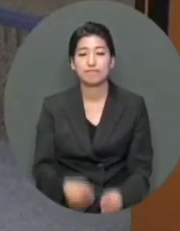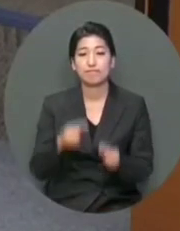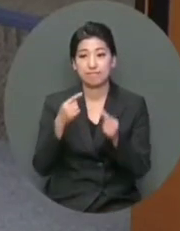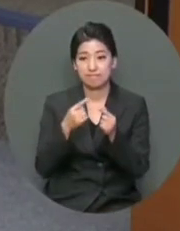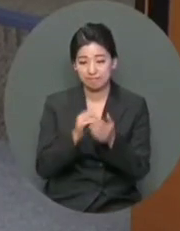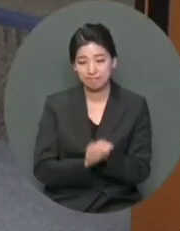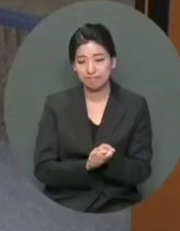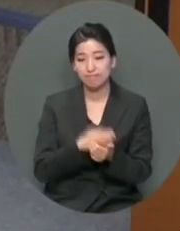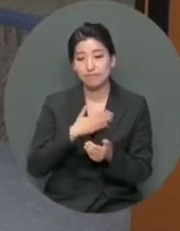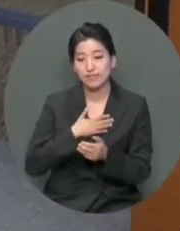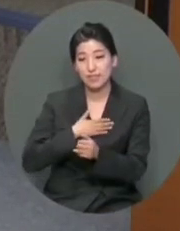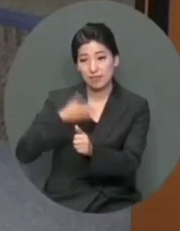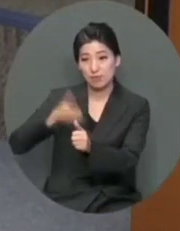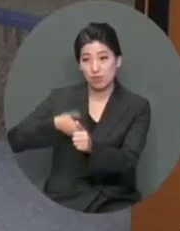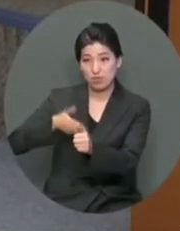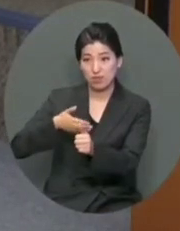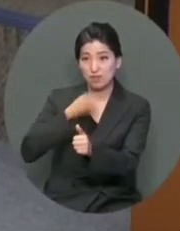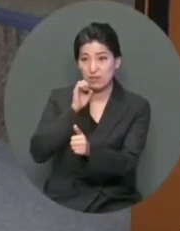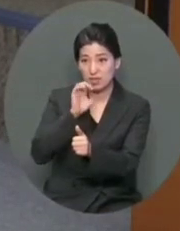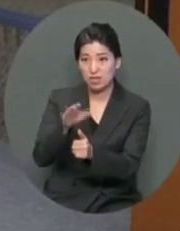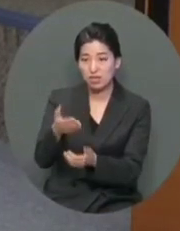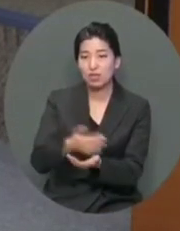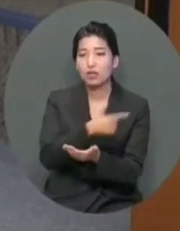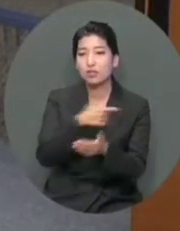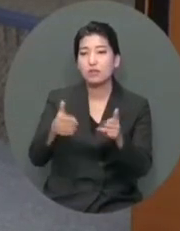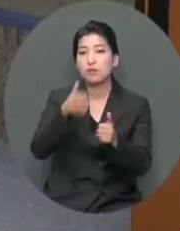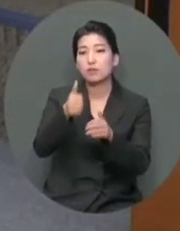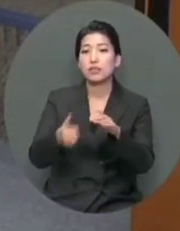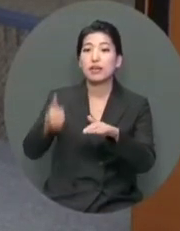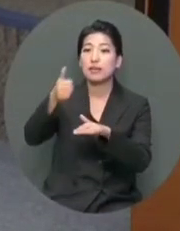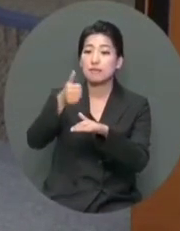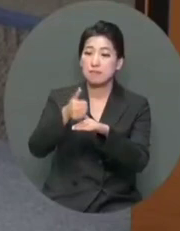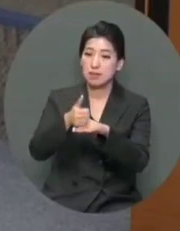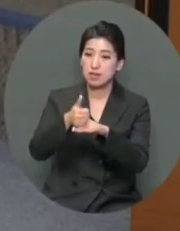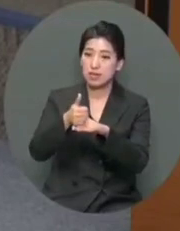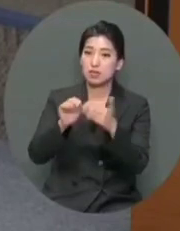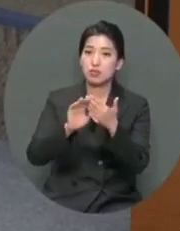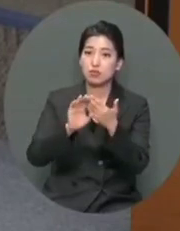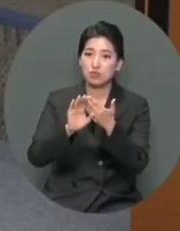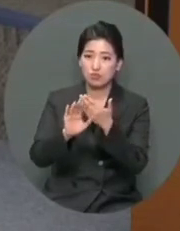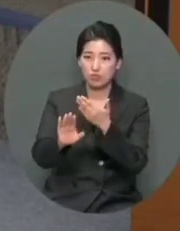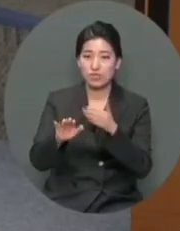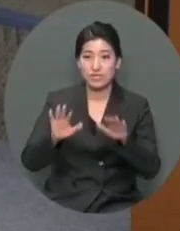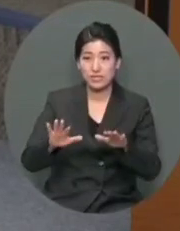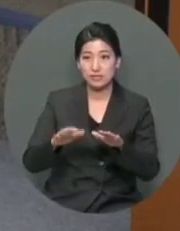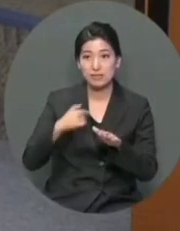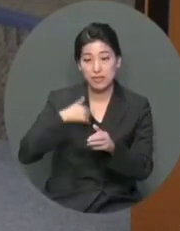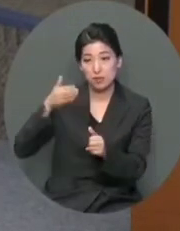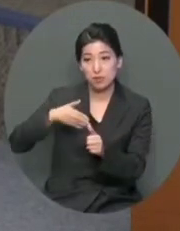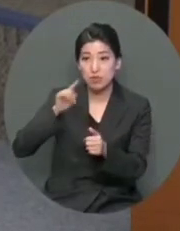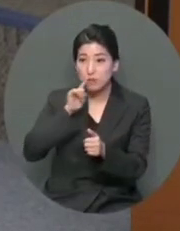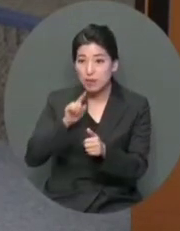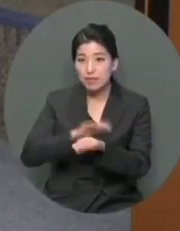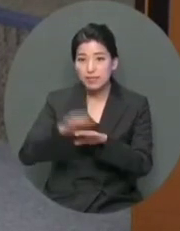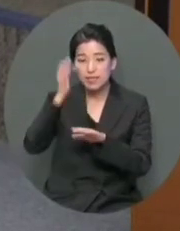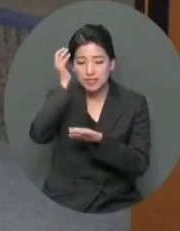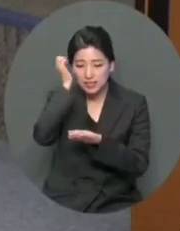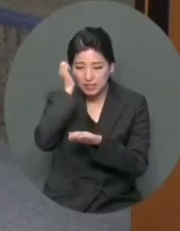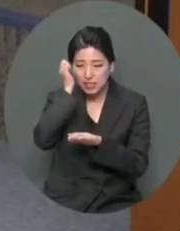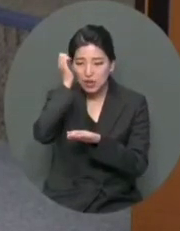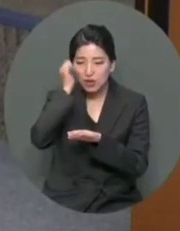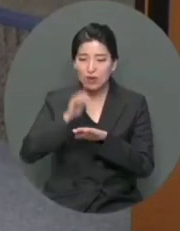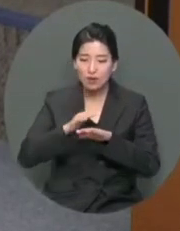말씀이 후보자께서 대법원장이 되셔서 헛되지 않았으면 좋겠고 먼지처럼